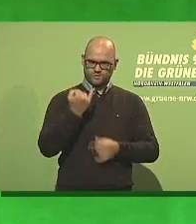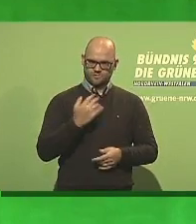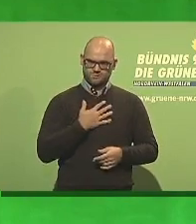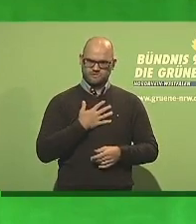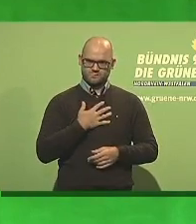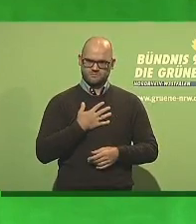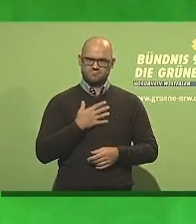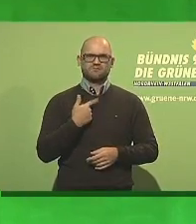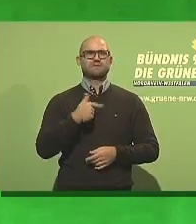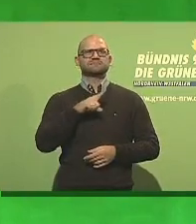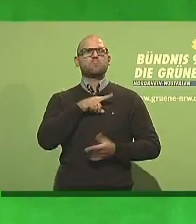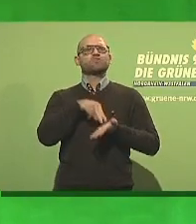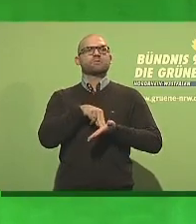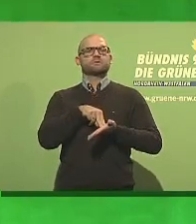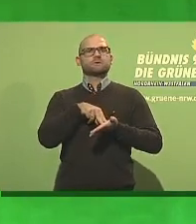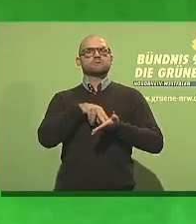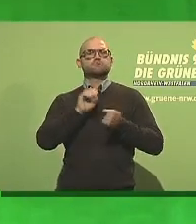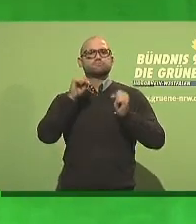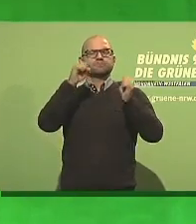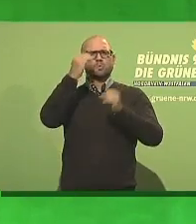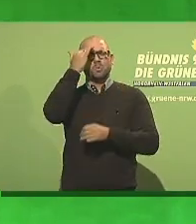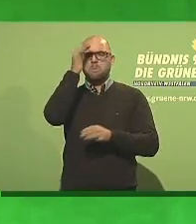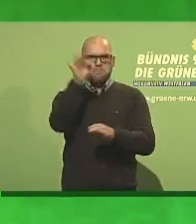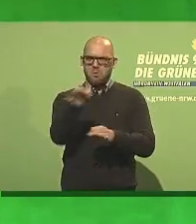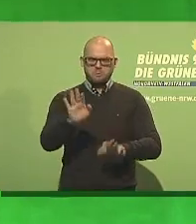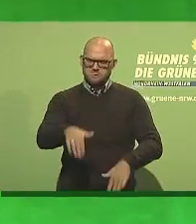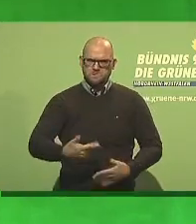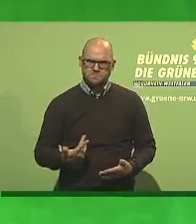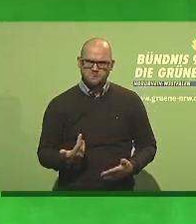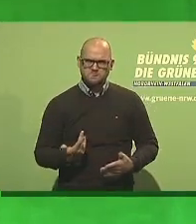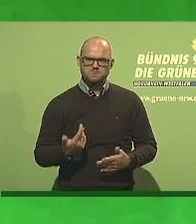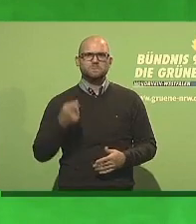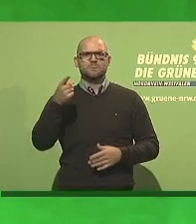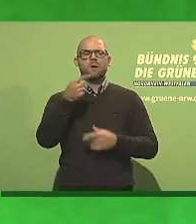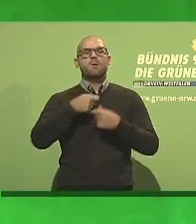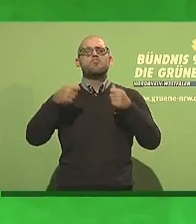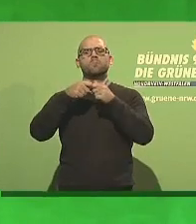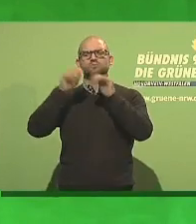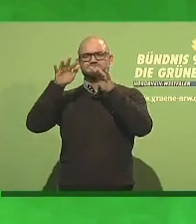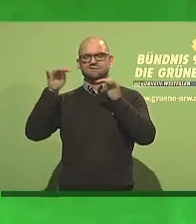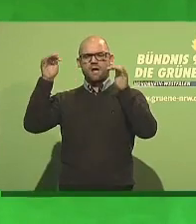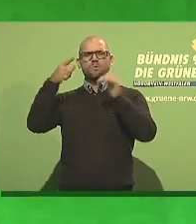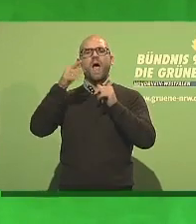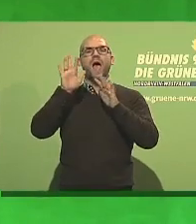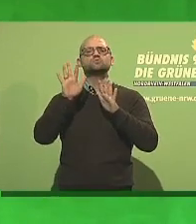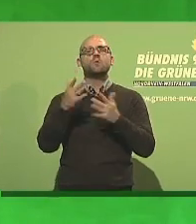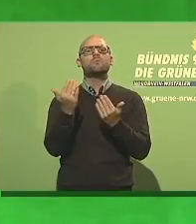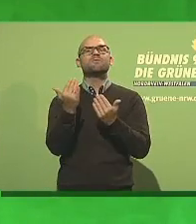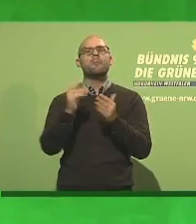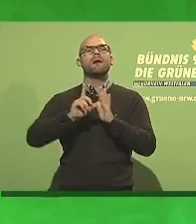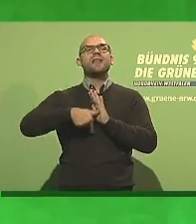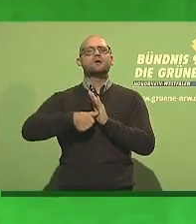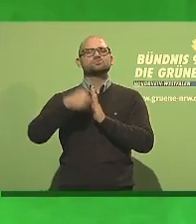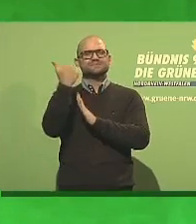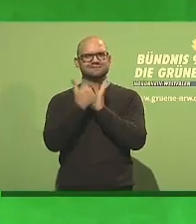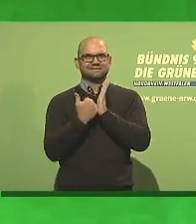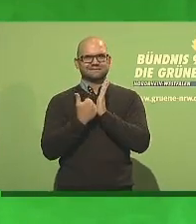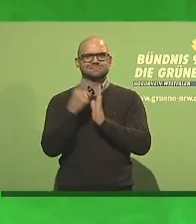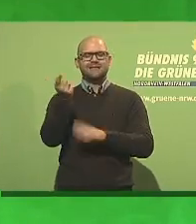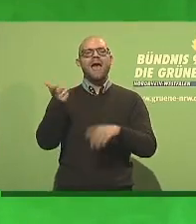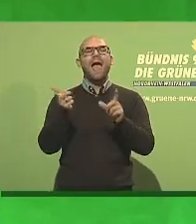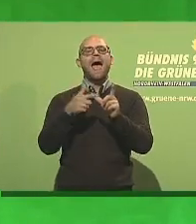wirklich keine Sorgen machen. Bei der Abstimmung im Bundestag über das Asylbewerberleistungsgesetz hat die SPD auch die